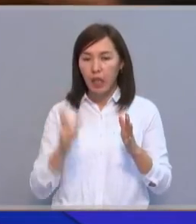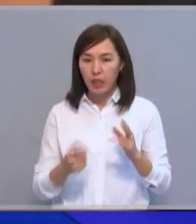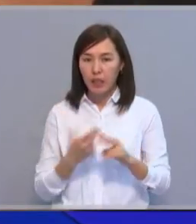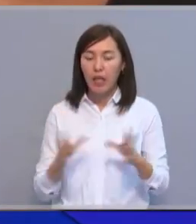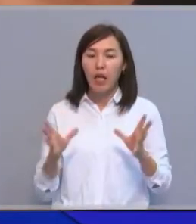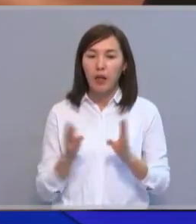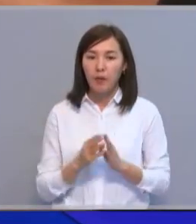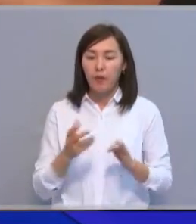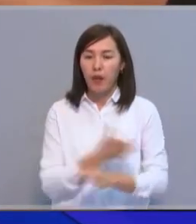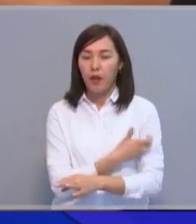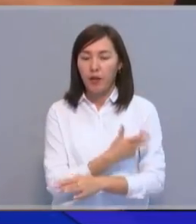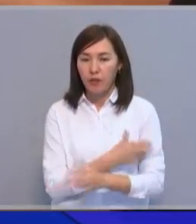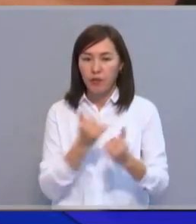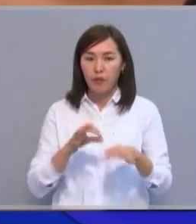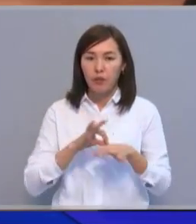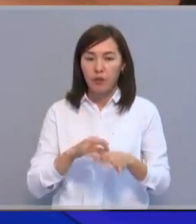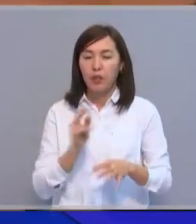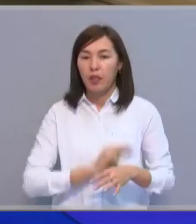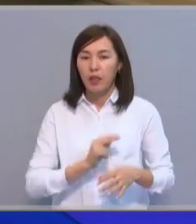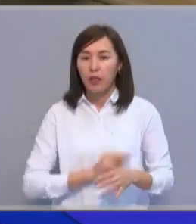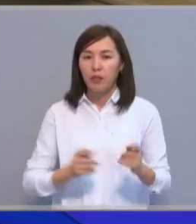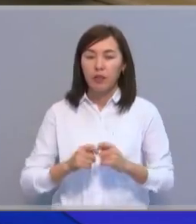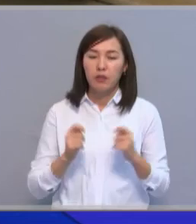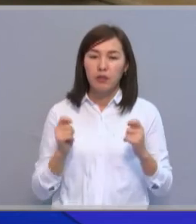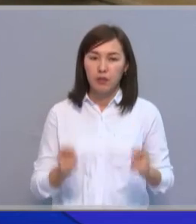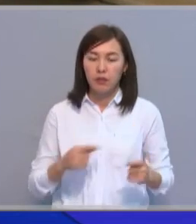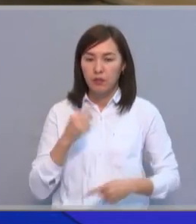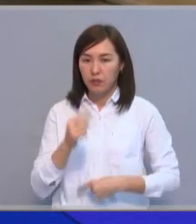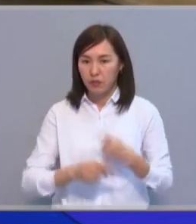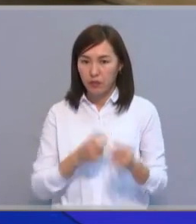Совместно с санитарными врачами сейчас проводится работа для открытия